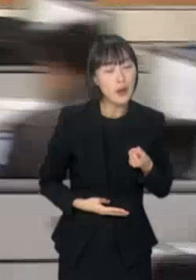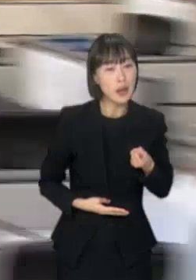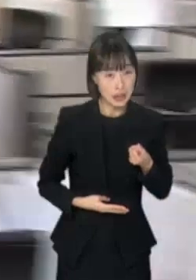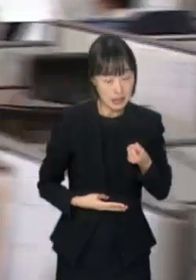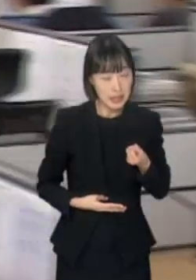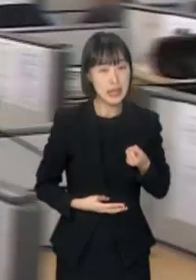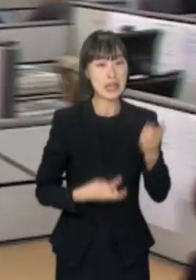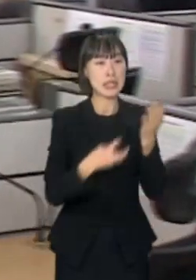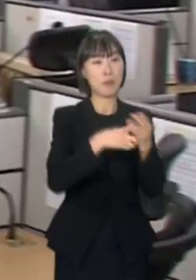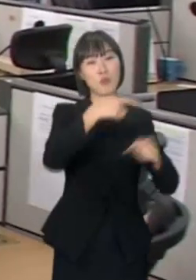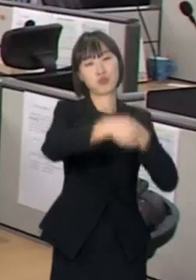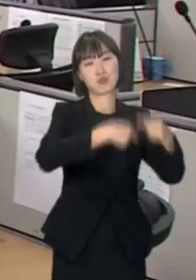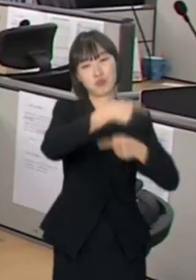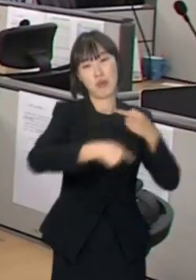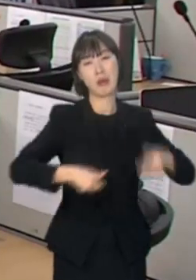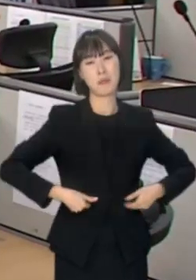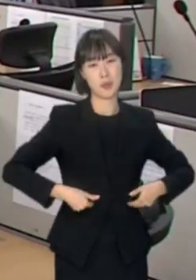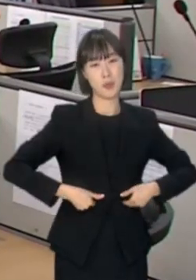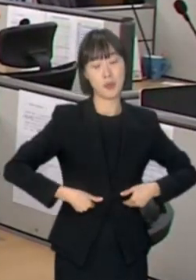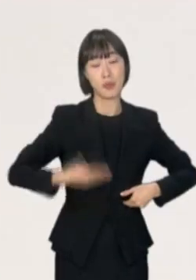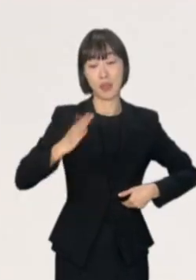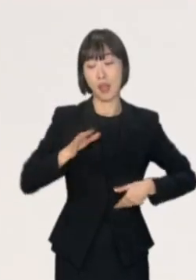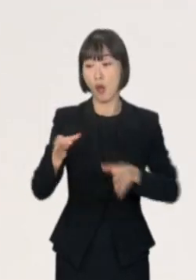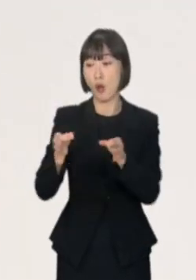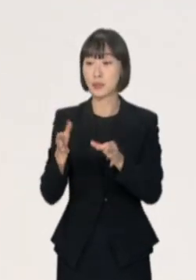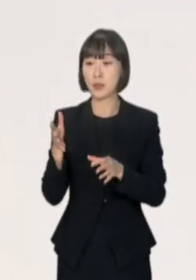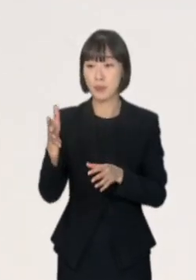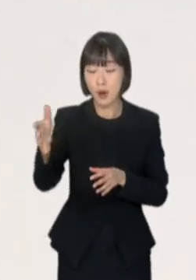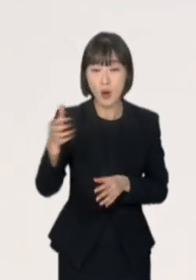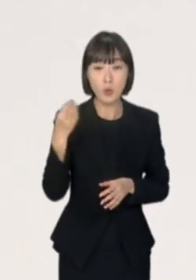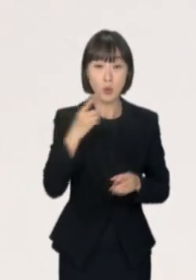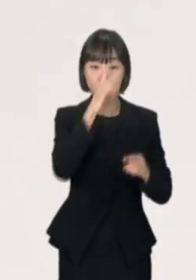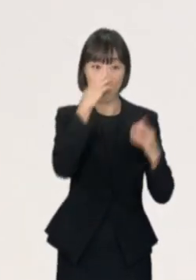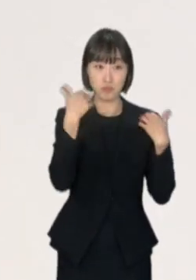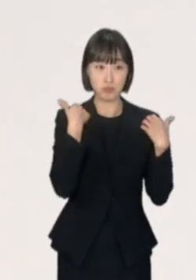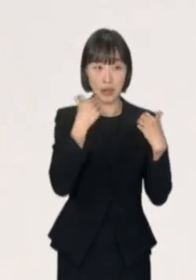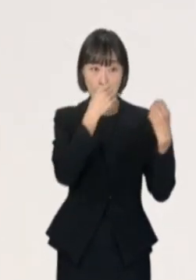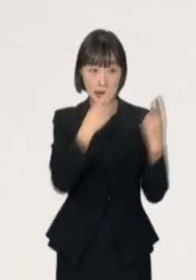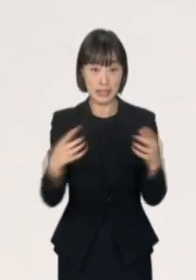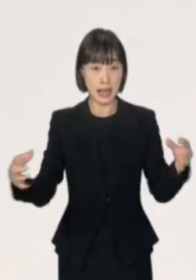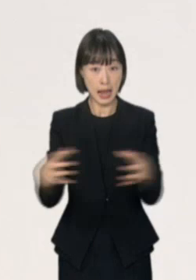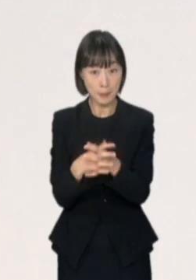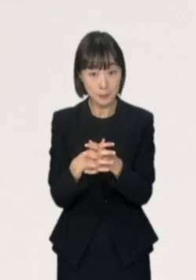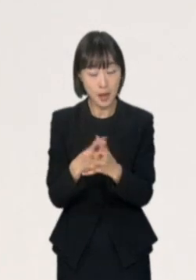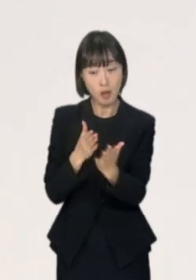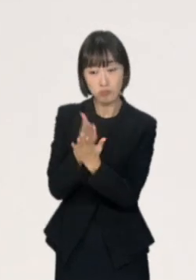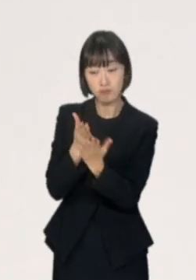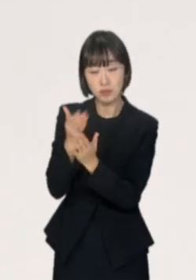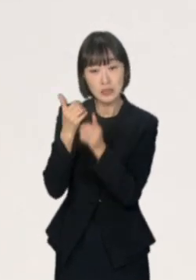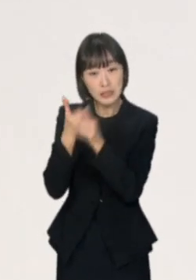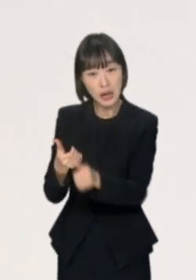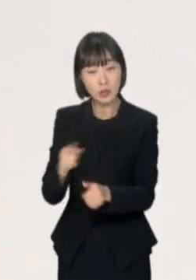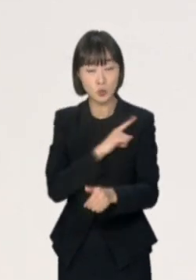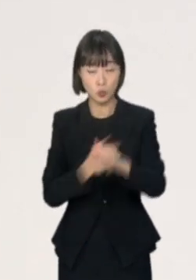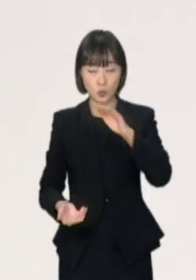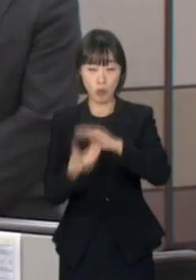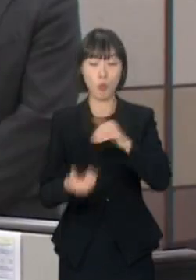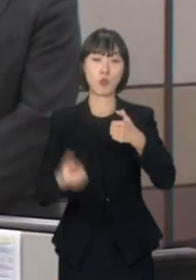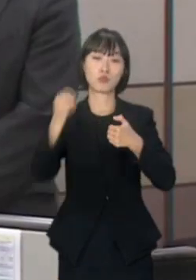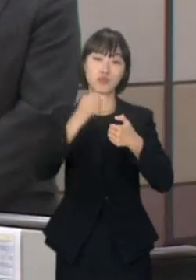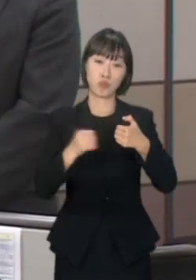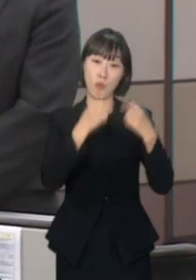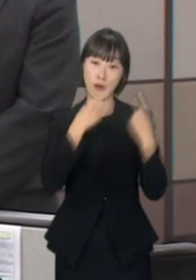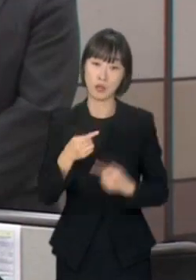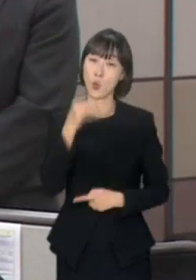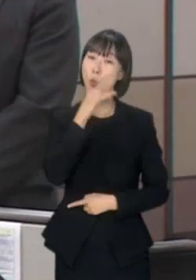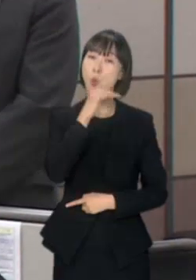등으로 환급받아야 하는데 업체별 할인에 정부 할인 지원까지 합하면 품목별로 최대 50% 할인 효과가 있을